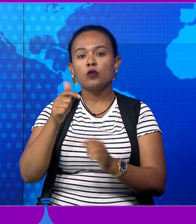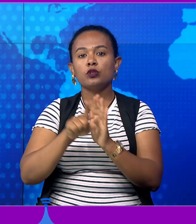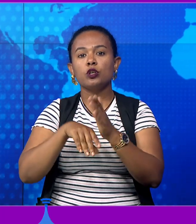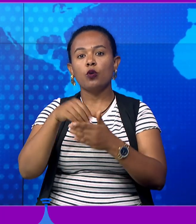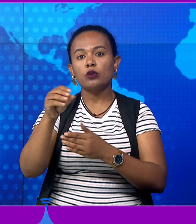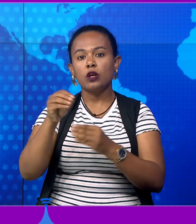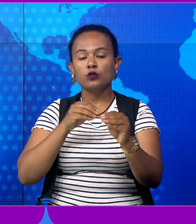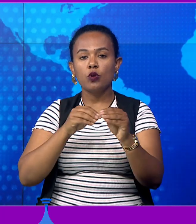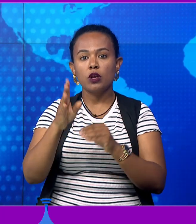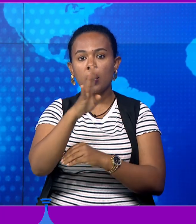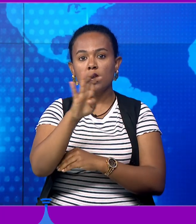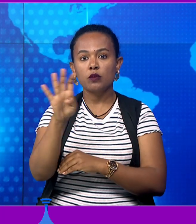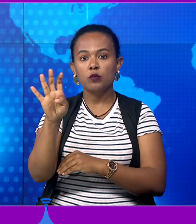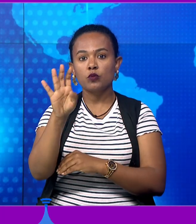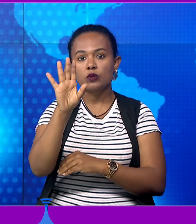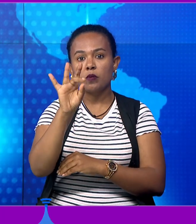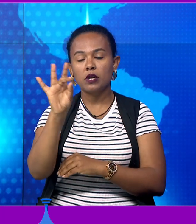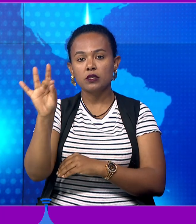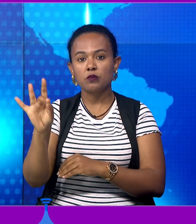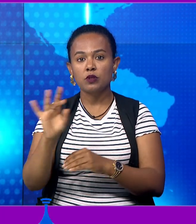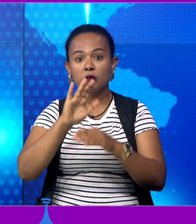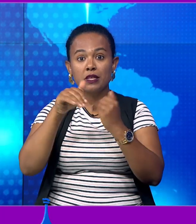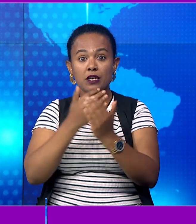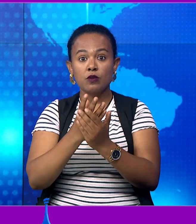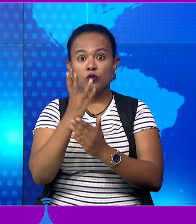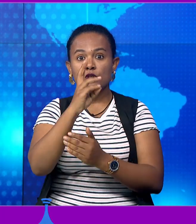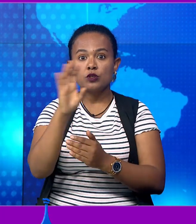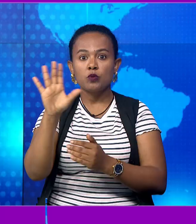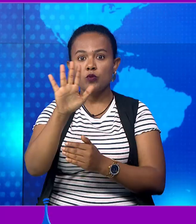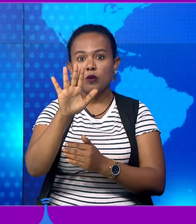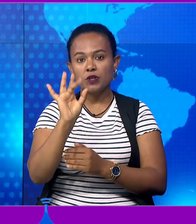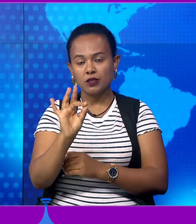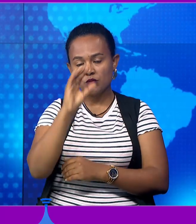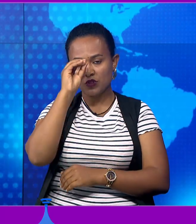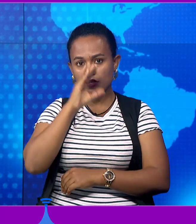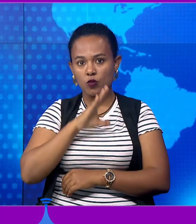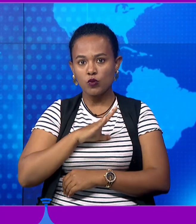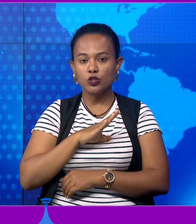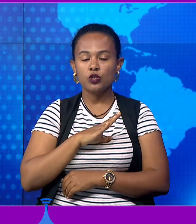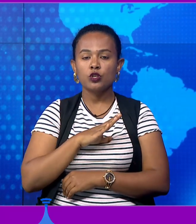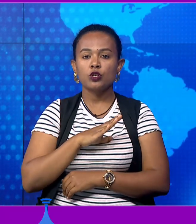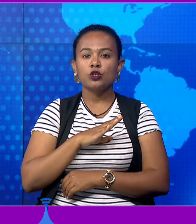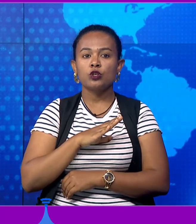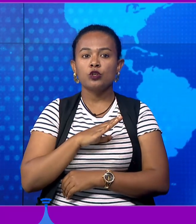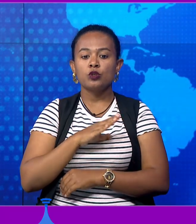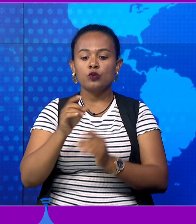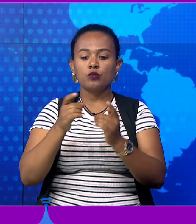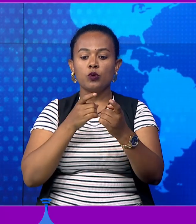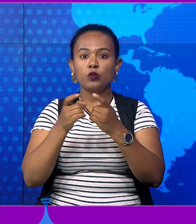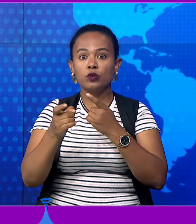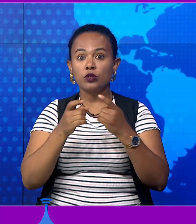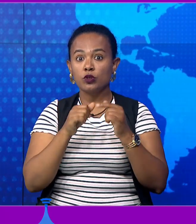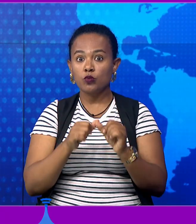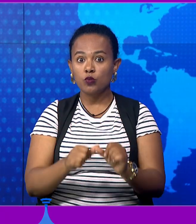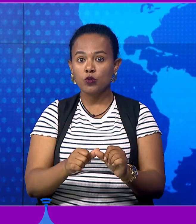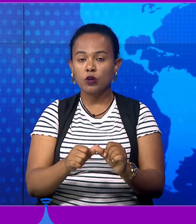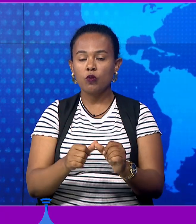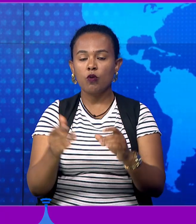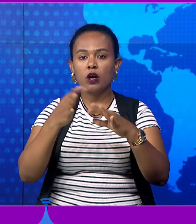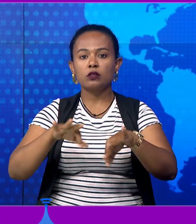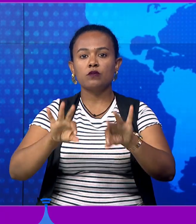አዘዋዋሪ ግለሰቦች 488፣ በጥቅሉ 658 ሰዎች ቁጥጥር ስር ውለው